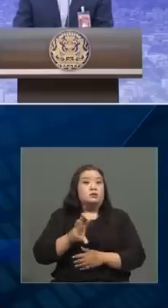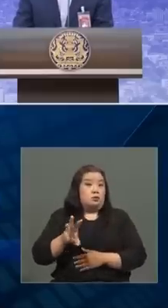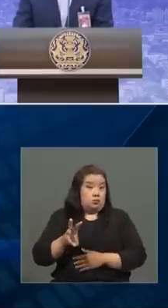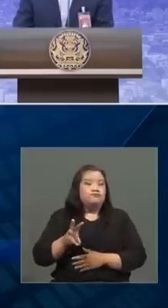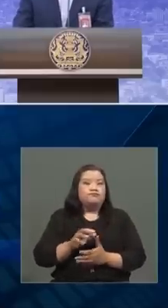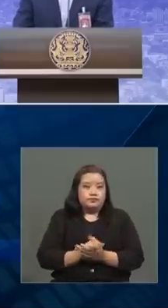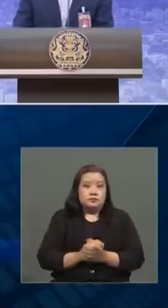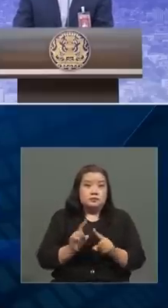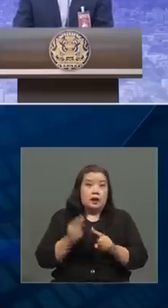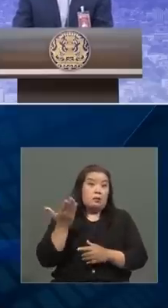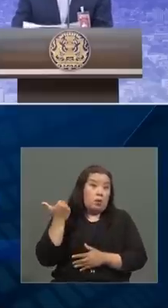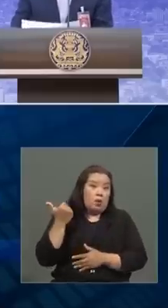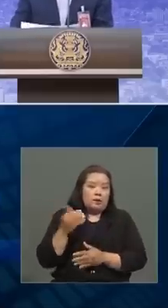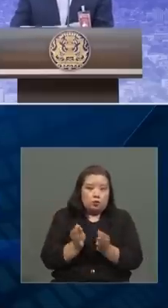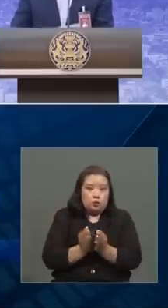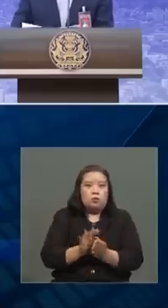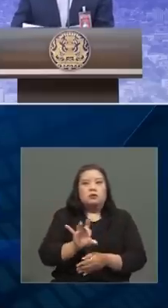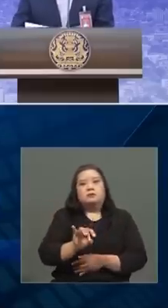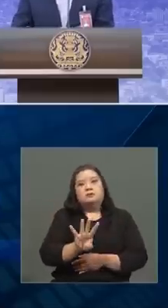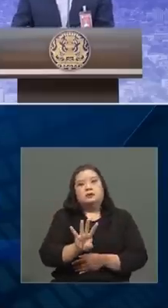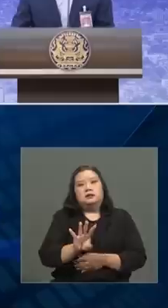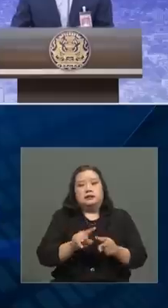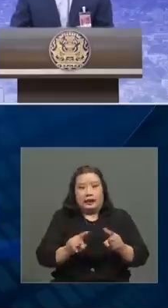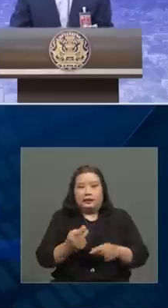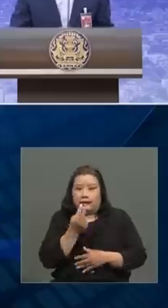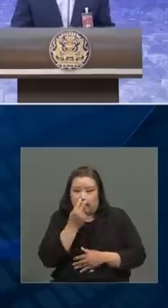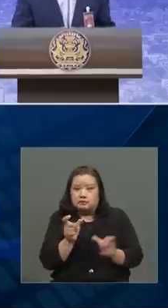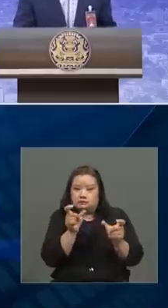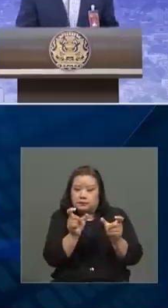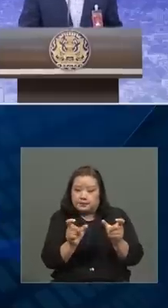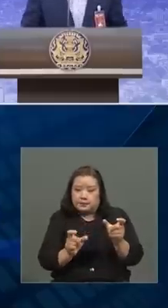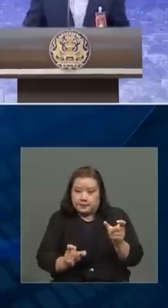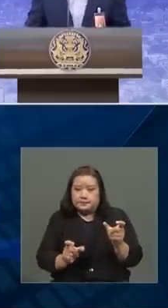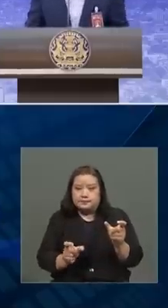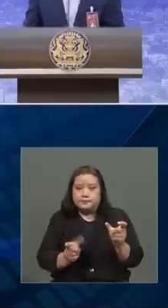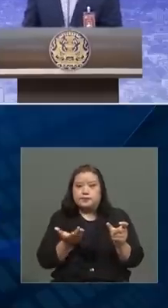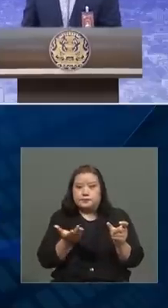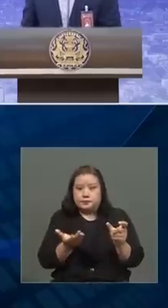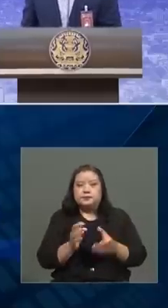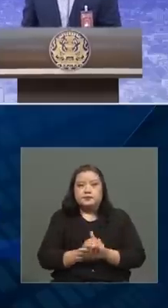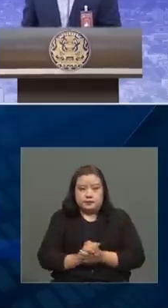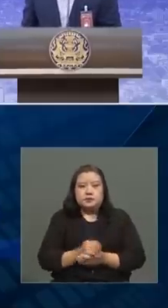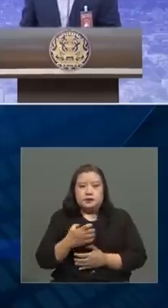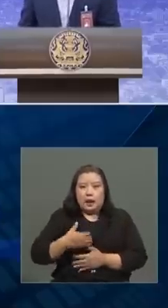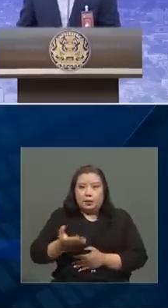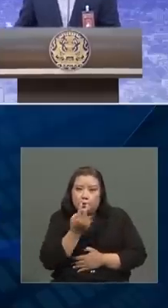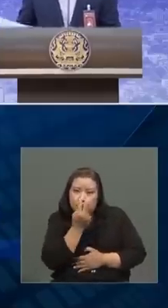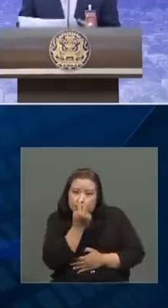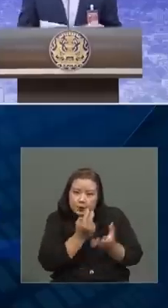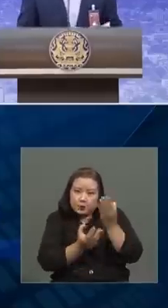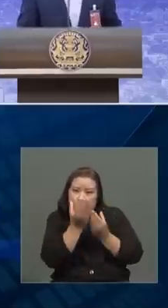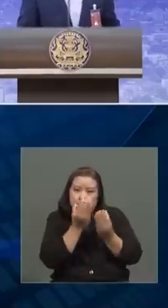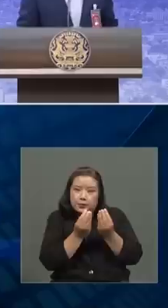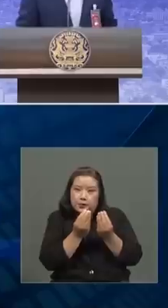ครับดีกว่าเมื่อวานนี้คือ 84นะครับที่เหลือก็ปรากฏในตารางสกอร์บอร์ดนี้นะครับก็พูดเราได้ลงดูแล